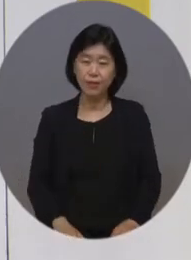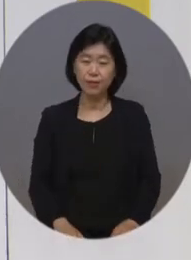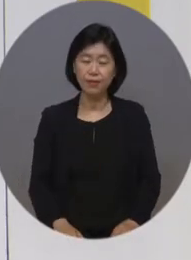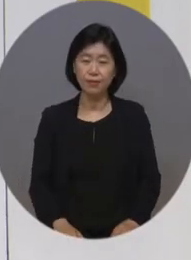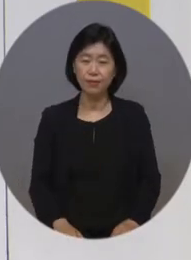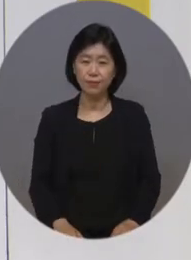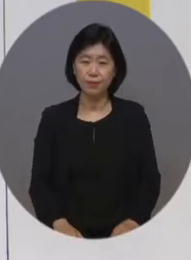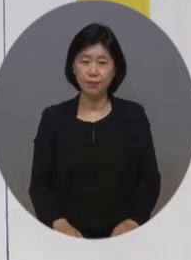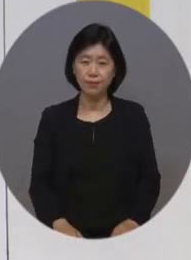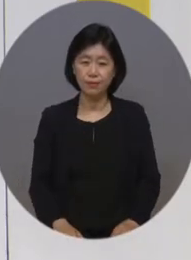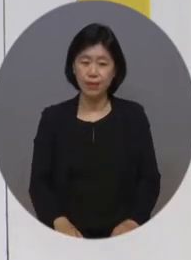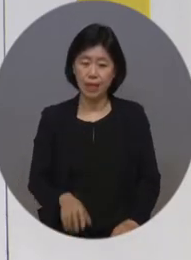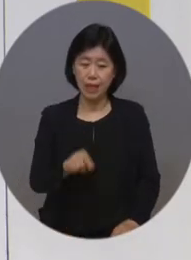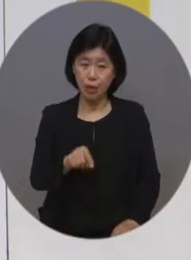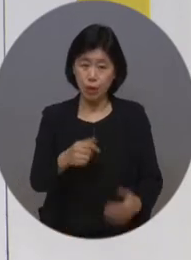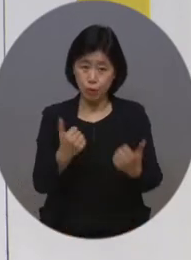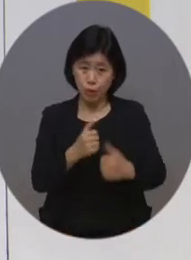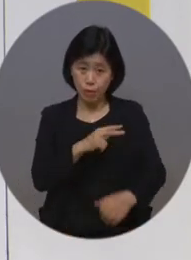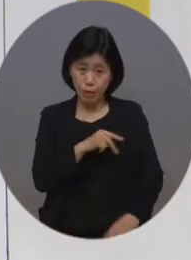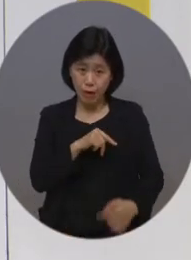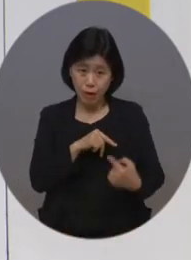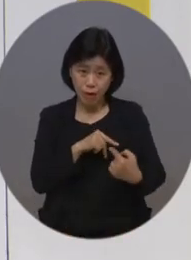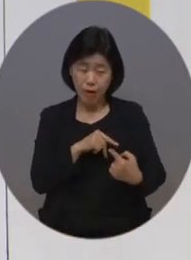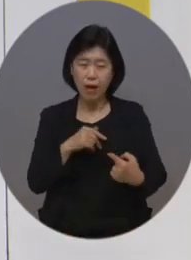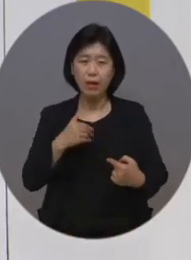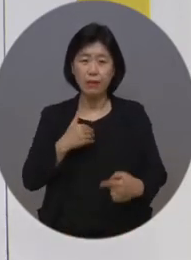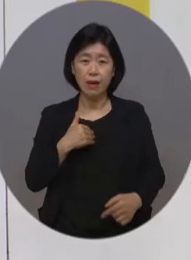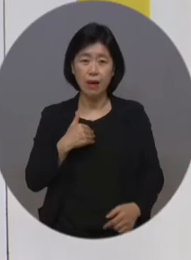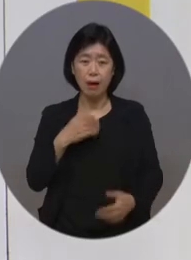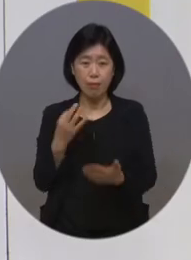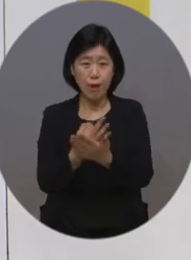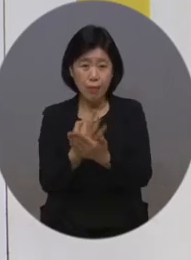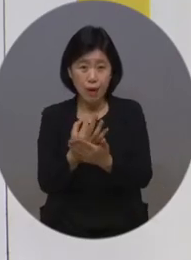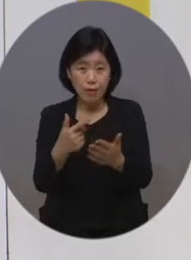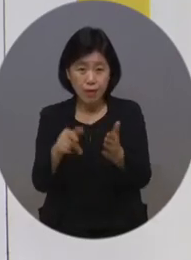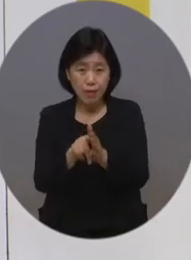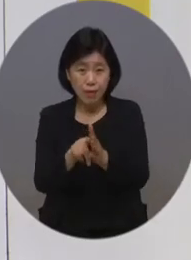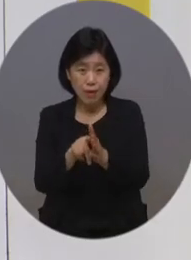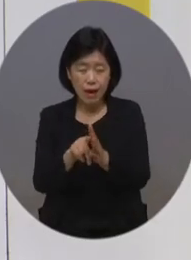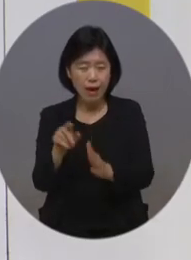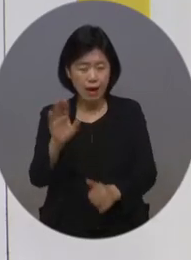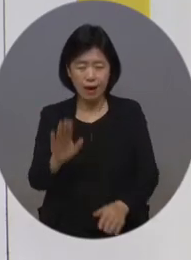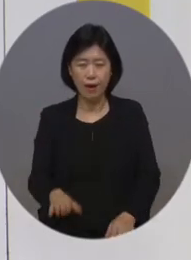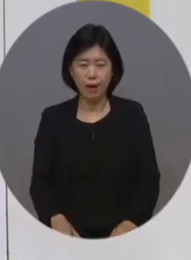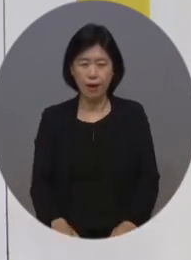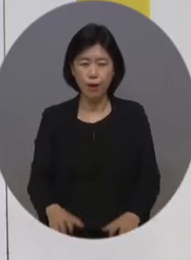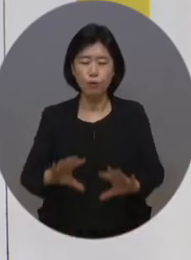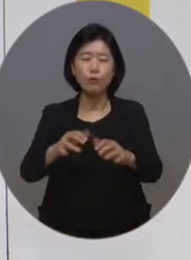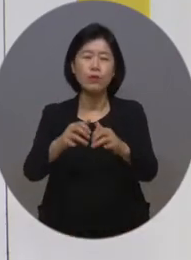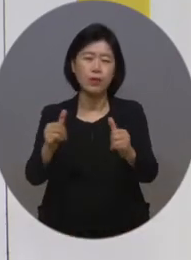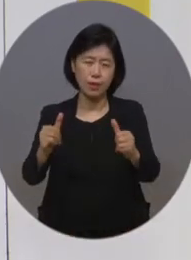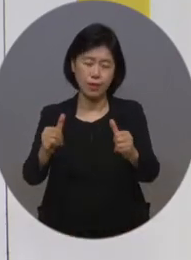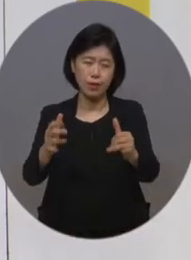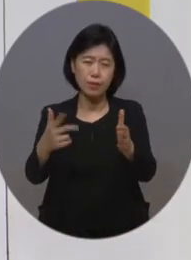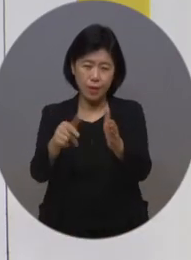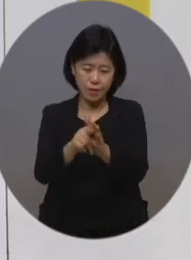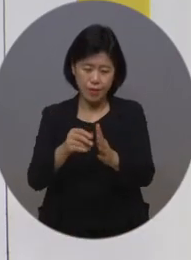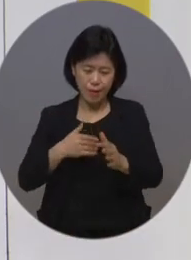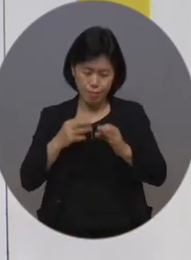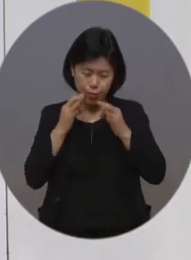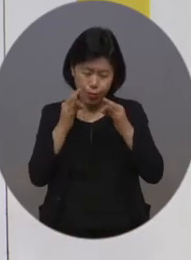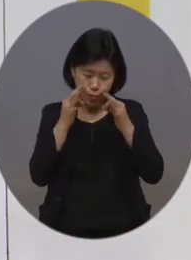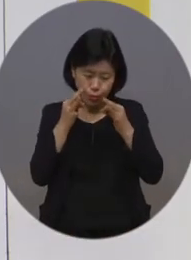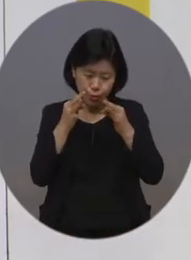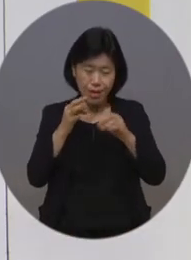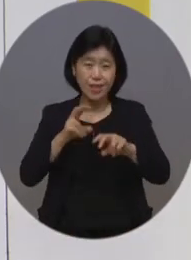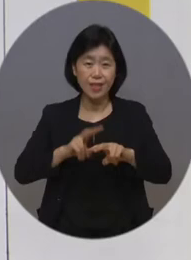밥벌이 직업이 아니거든요 예 국민들을 위한 심부름 자리에 아니겠습니까 예 그런 면에서는 크게 기득권이 되고